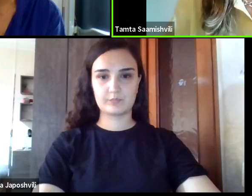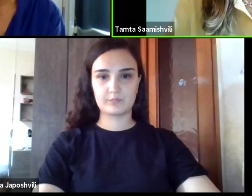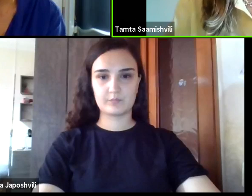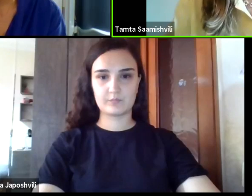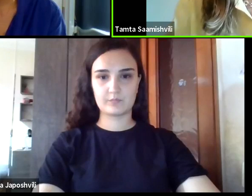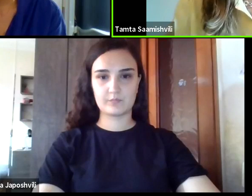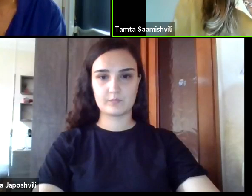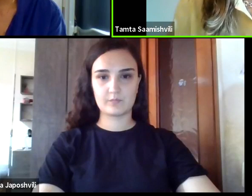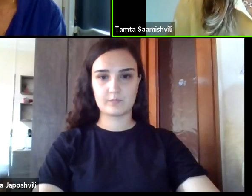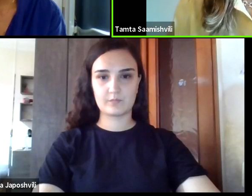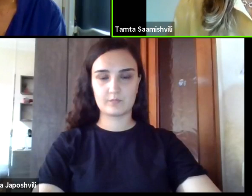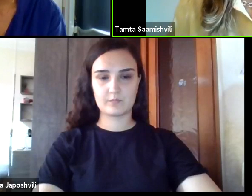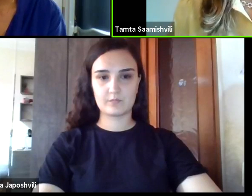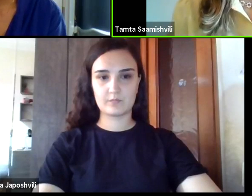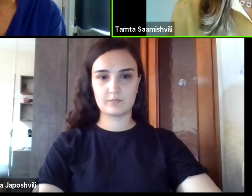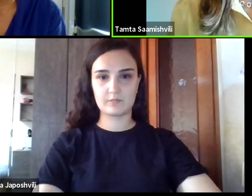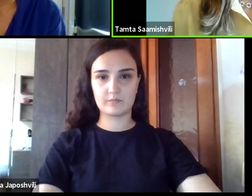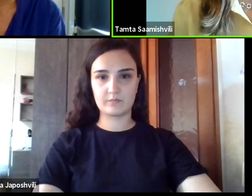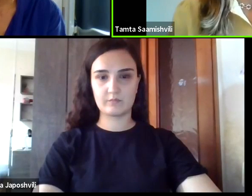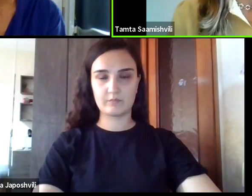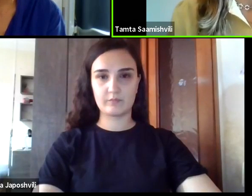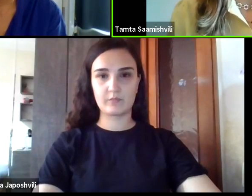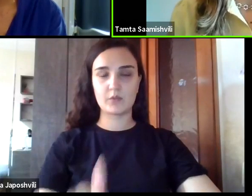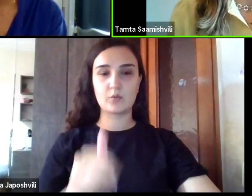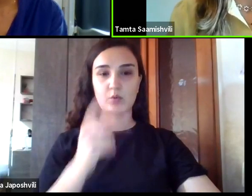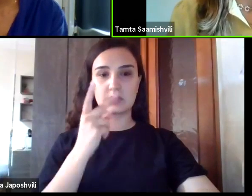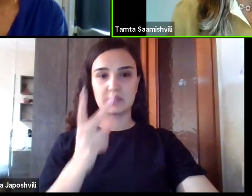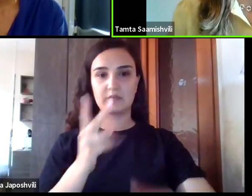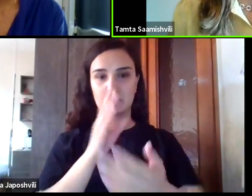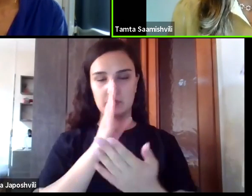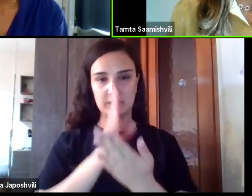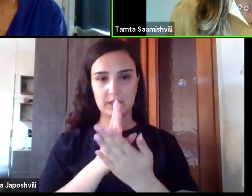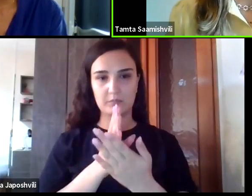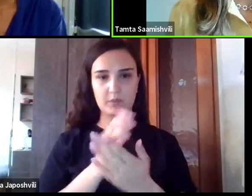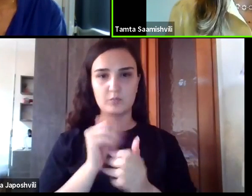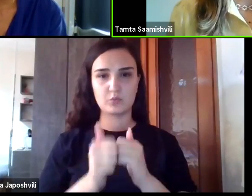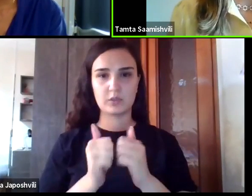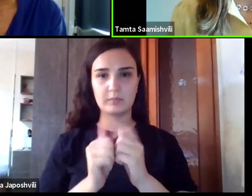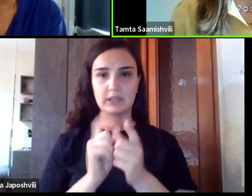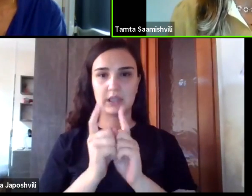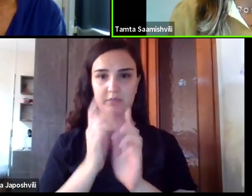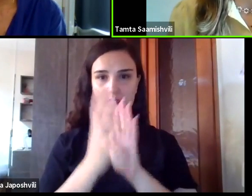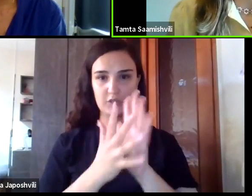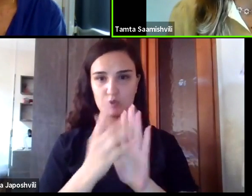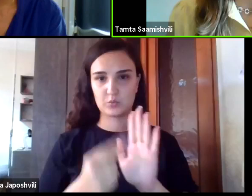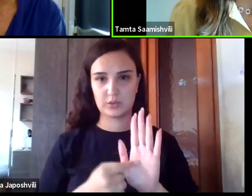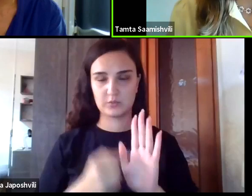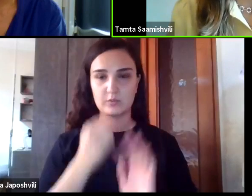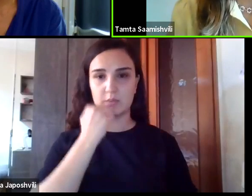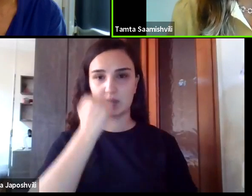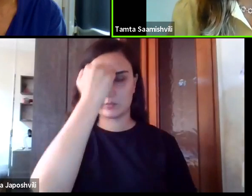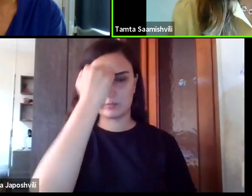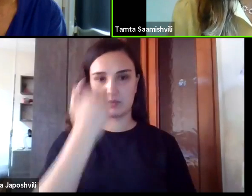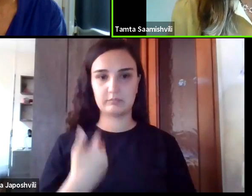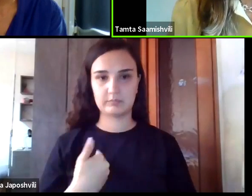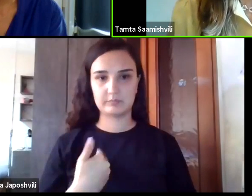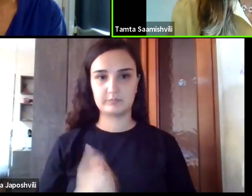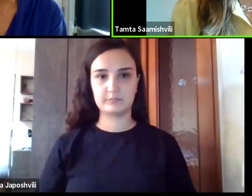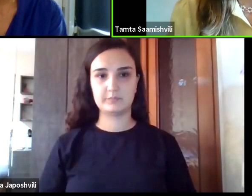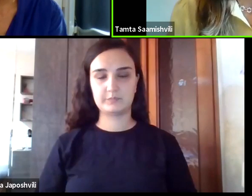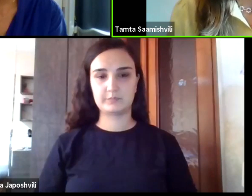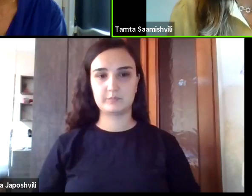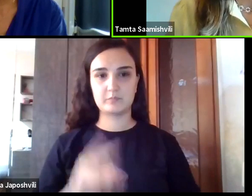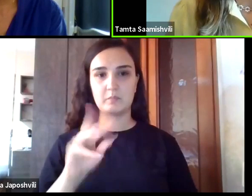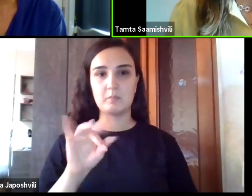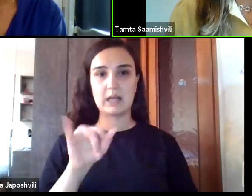გამომახვილო ყურადღება იმაზე, რომ როგორც ალბათ შეამჩნია, ჩვენი პირდაპირი ჩართვა ითარგმნება ჟესტურ ენაზე. ამისთვის მადლობა ლეკუნა ჯაფუჩულს.